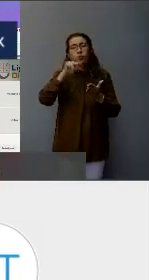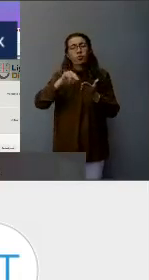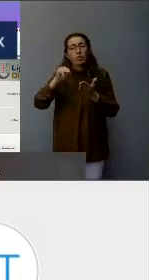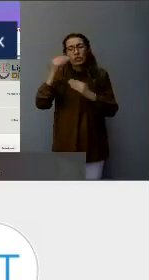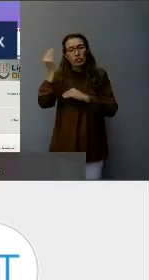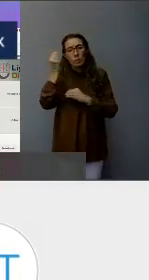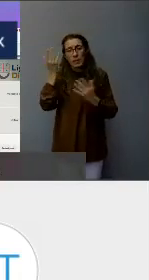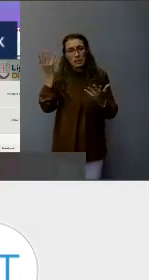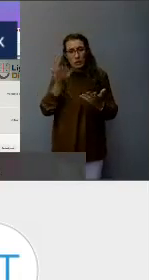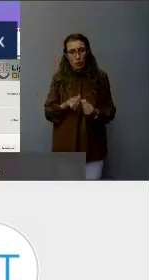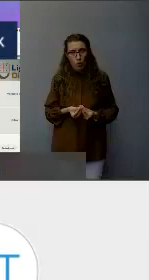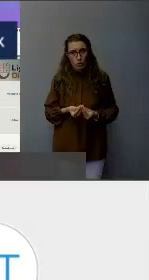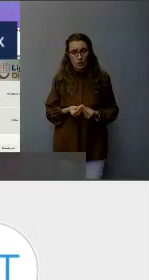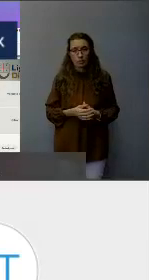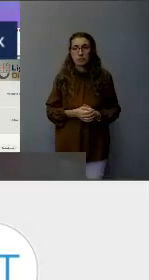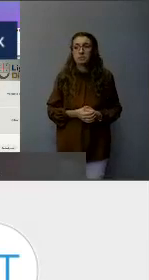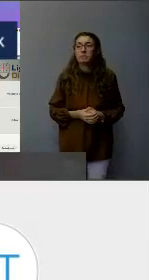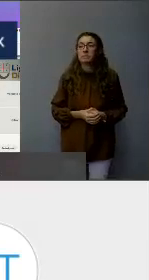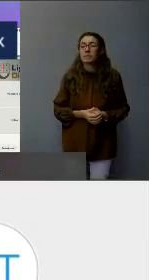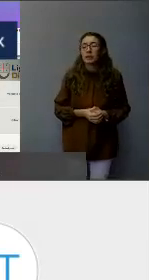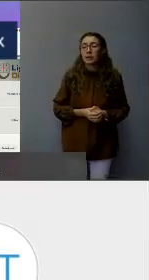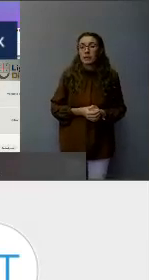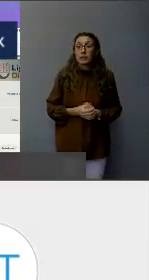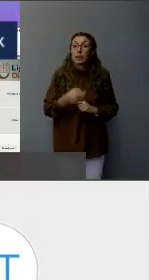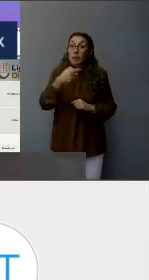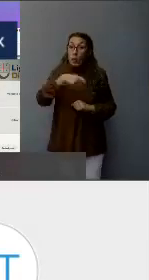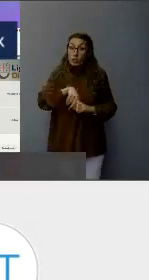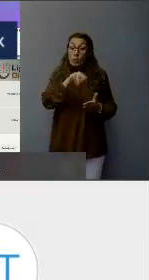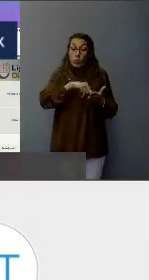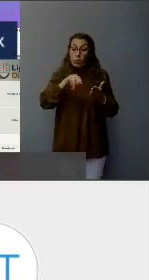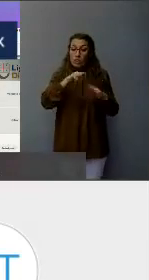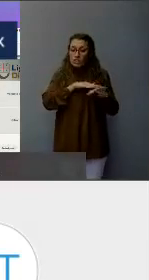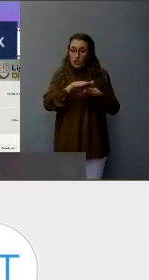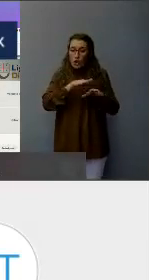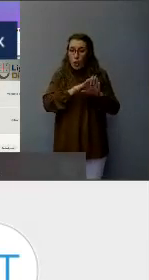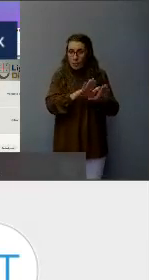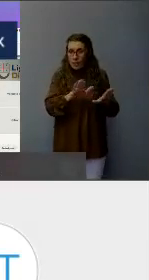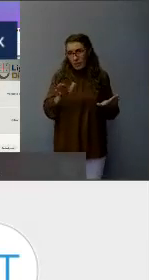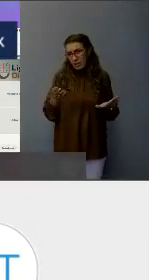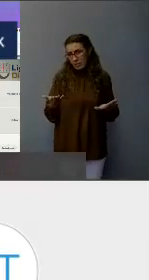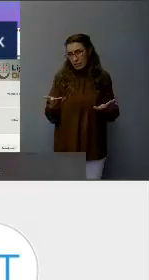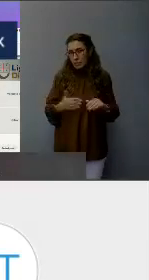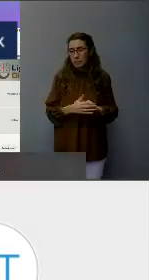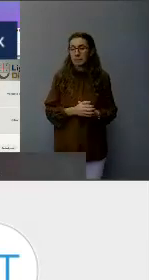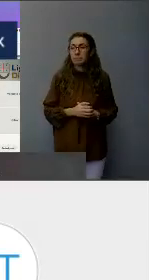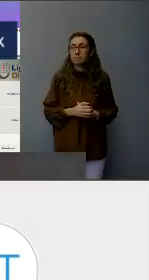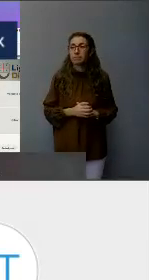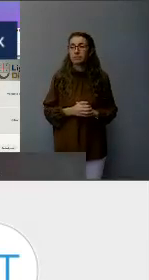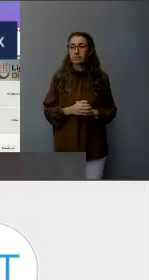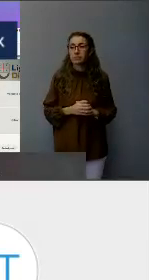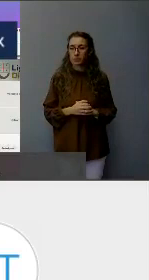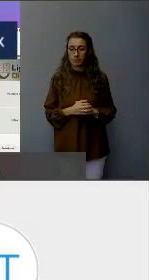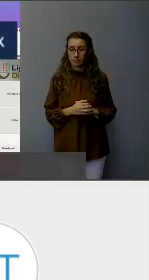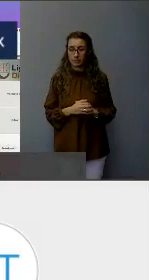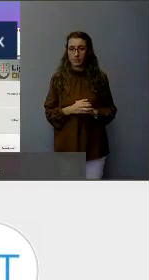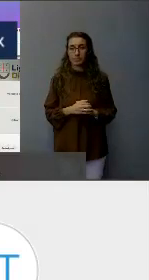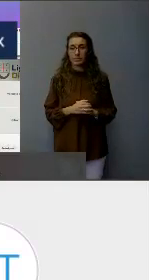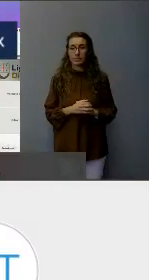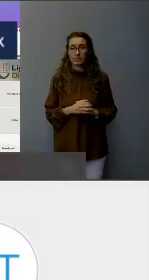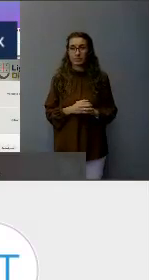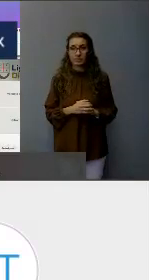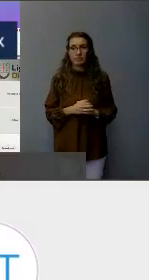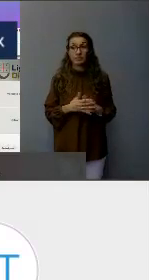ad esprimere pareri sulla delibera e quindi anche in questo